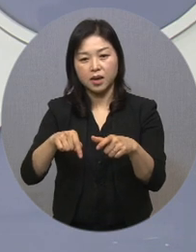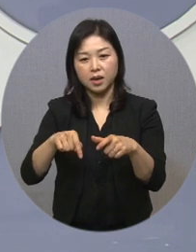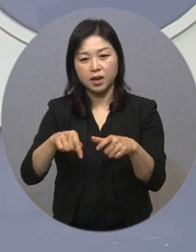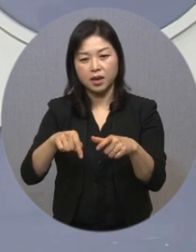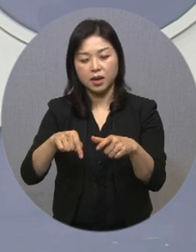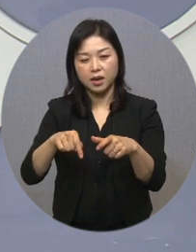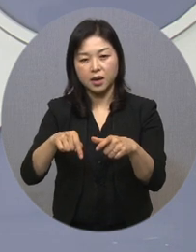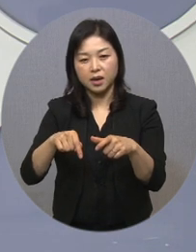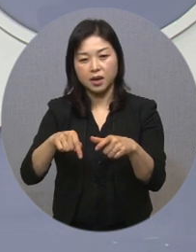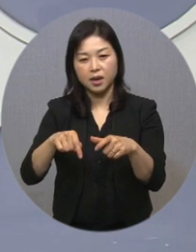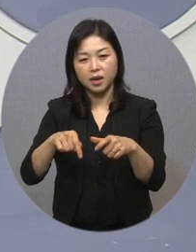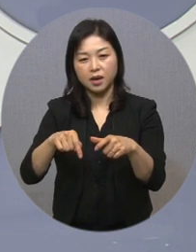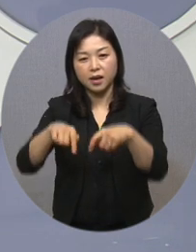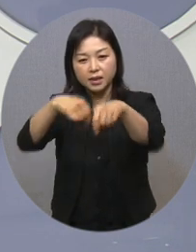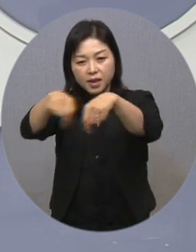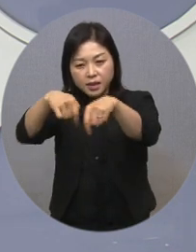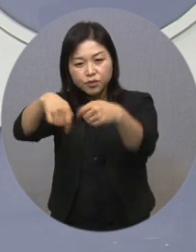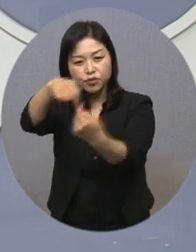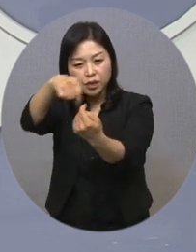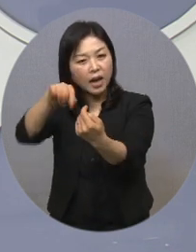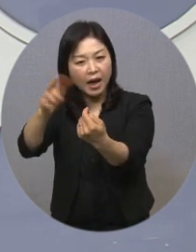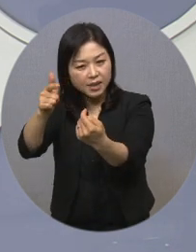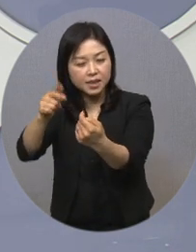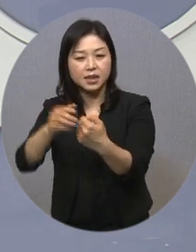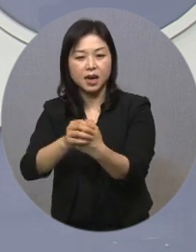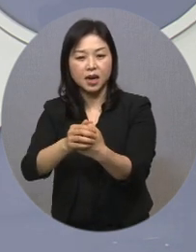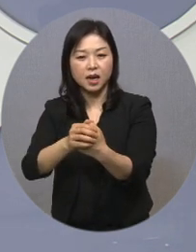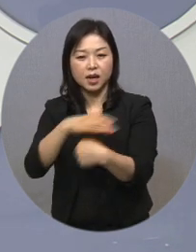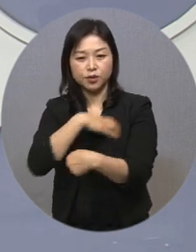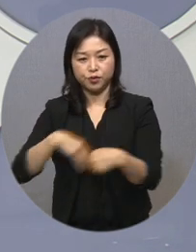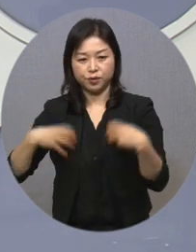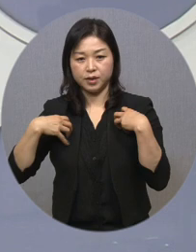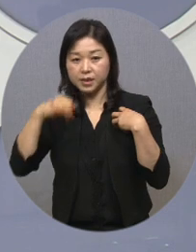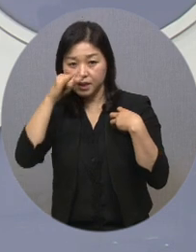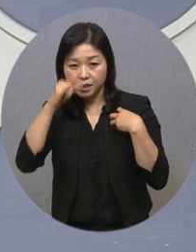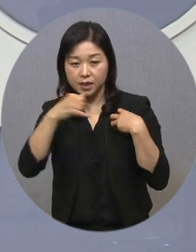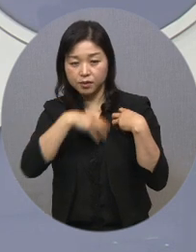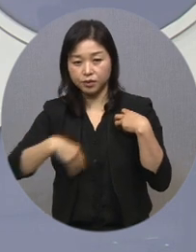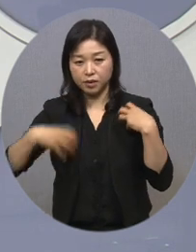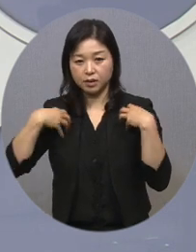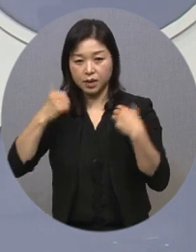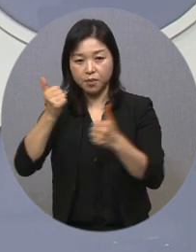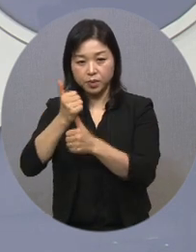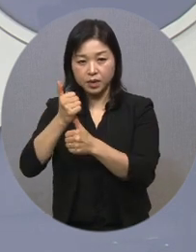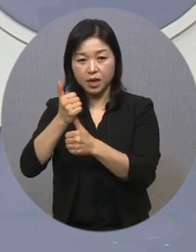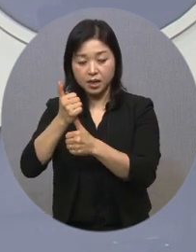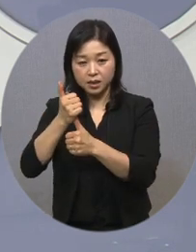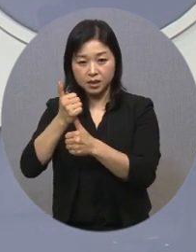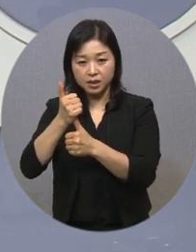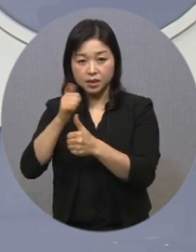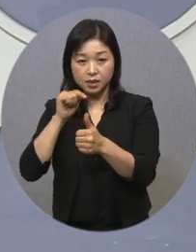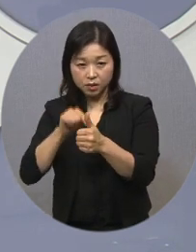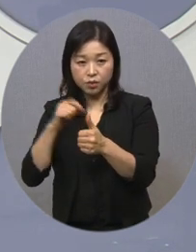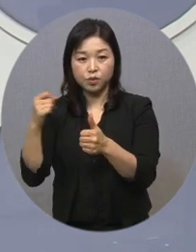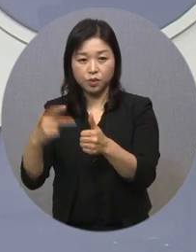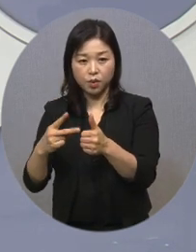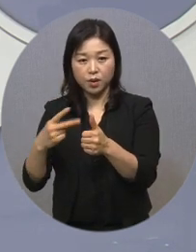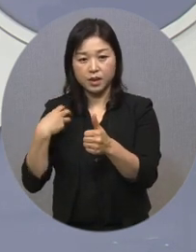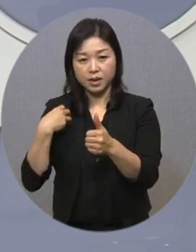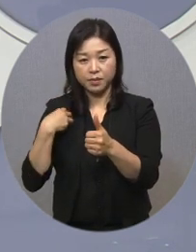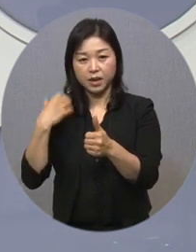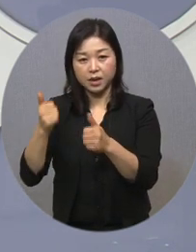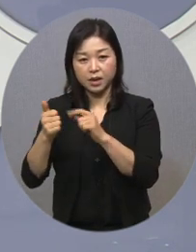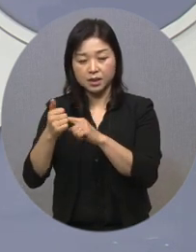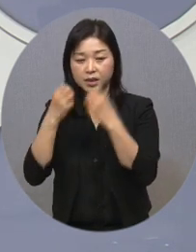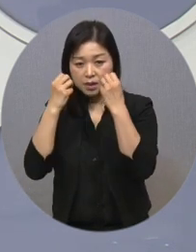자치구가 아닌 구가 있는데 구청장을 보좌하는 부구청장이나 아니면